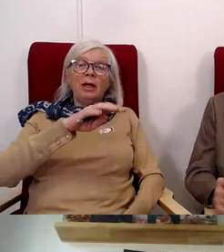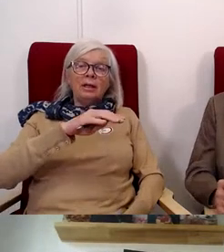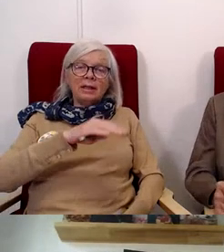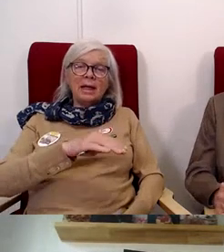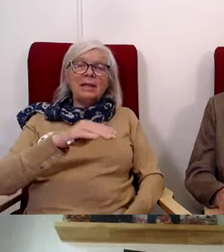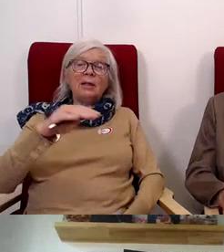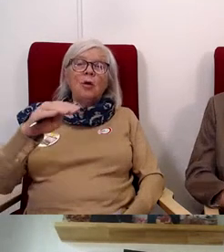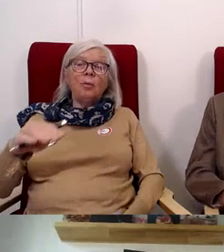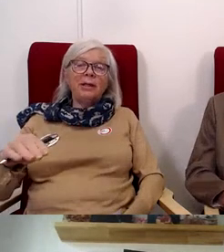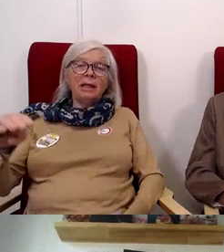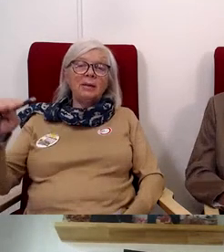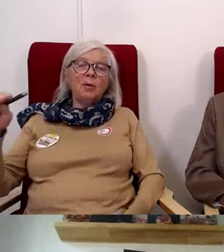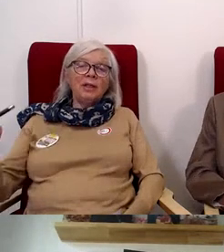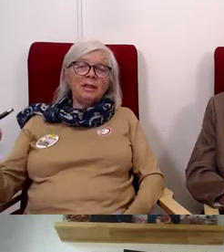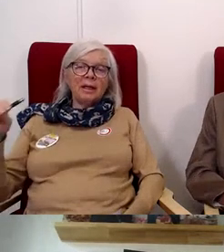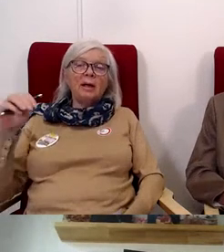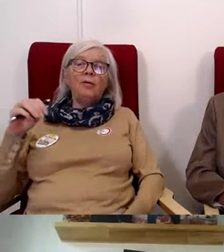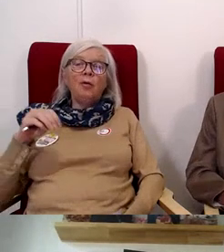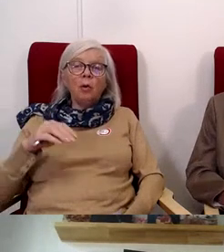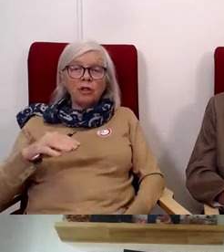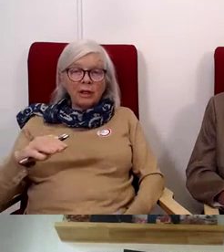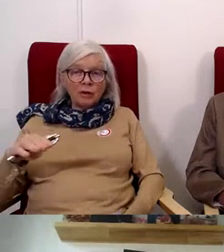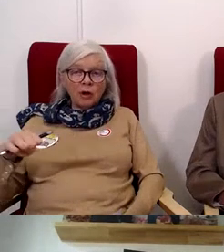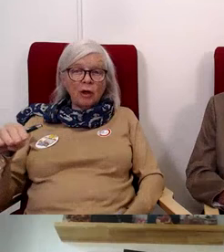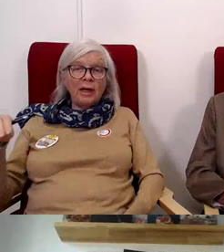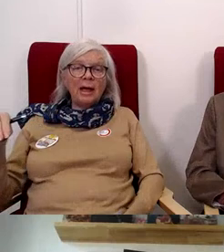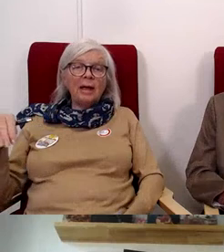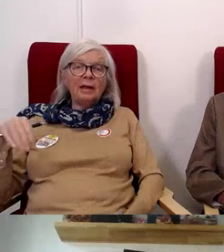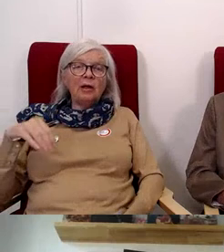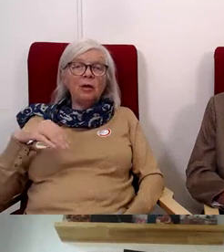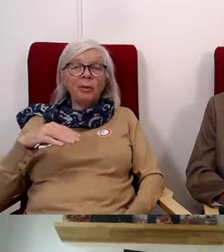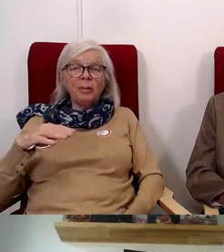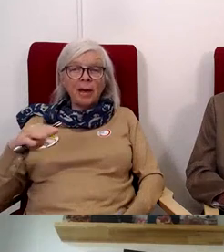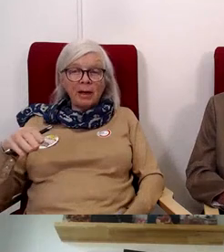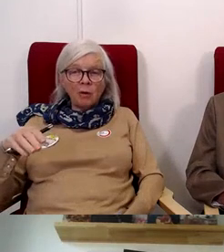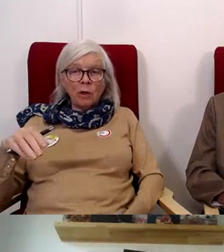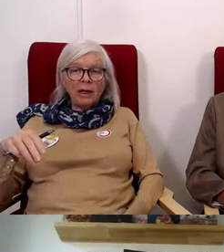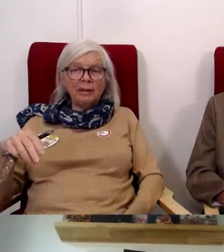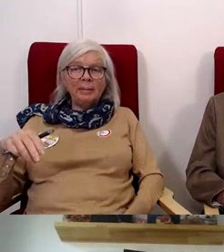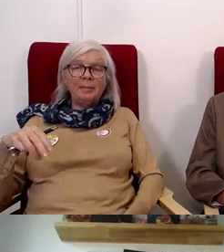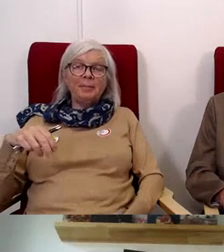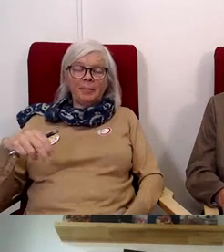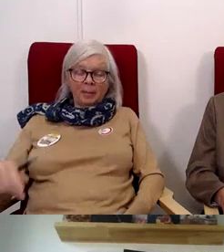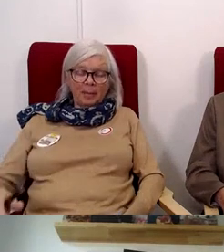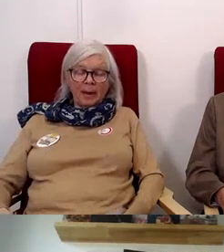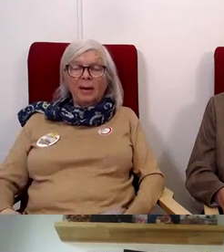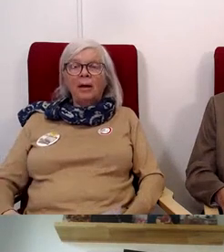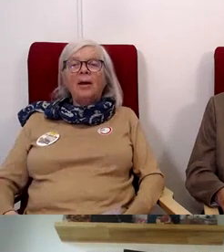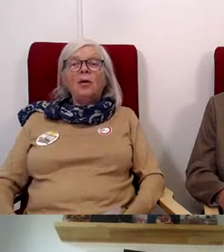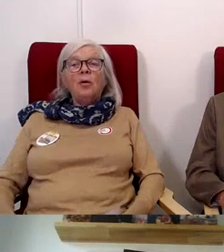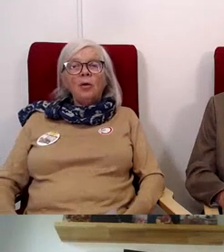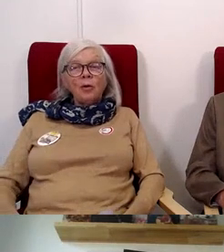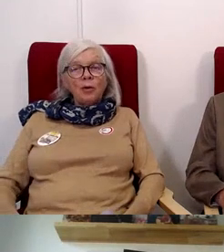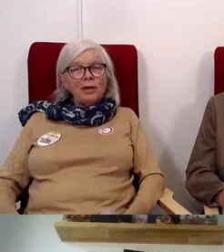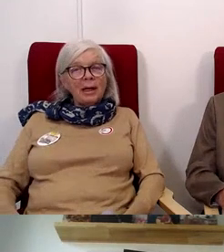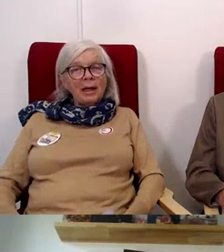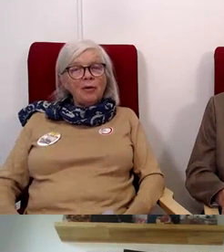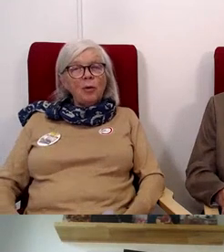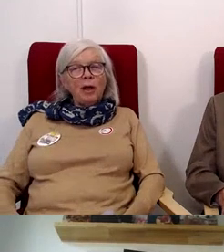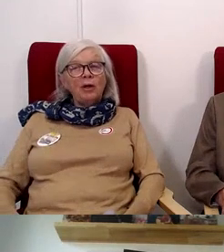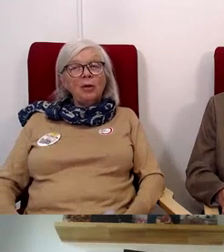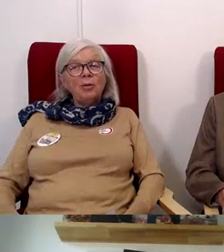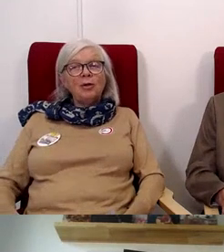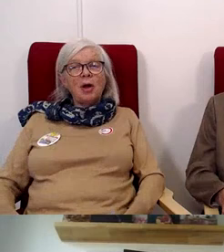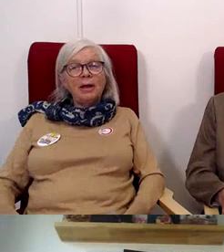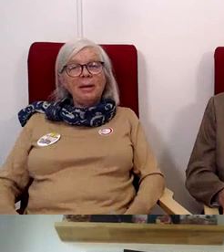man har särskild kompetens på vissa vårdcentraler. Det här handlar ju om primärvården. Och då ställer